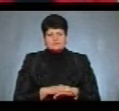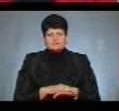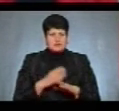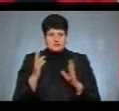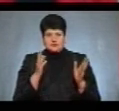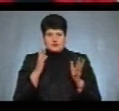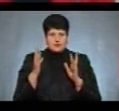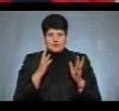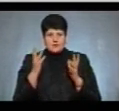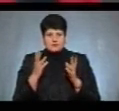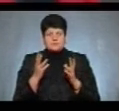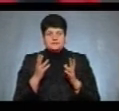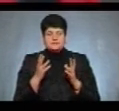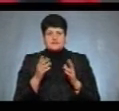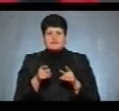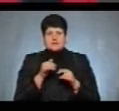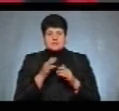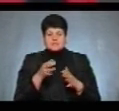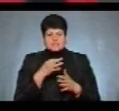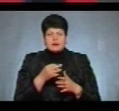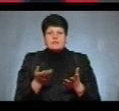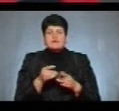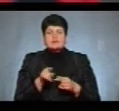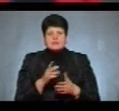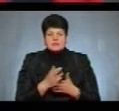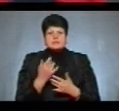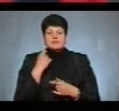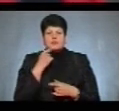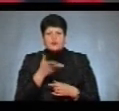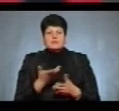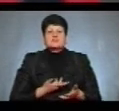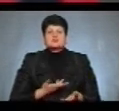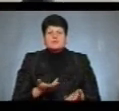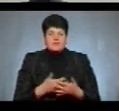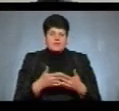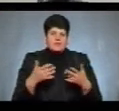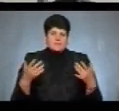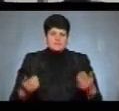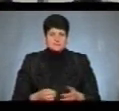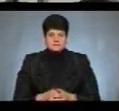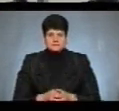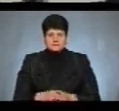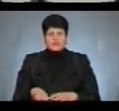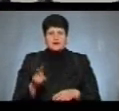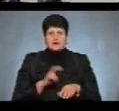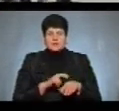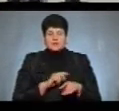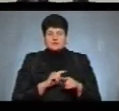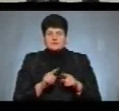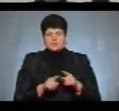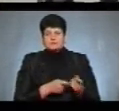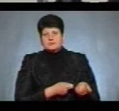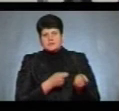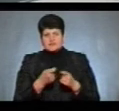Дезорієнтований в часі, в просторі, в особі. Тобто він не міг сказати, де він є, скільки йому років, де він живе і так далі. Лікарі швидкою доставили травмованого